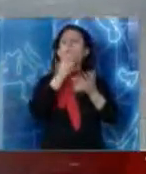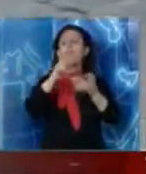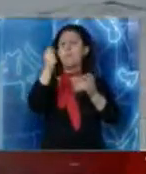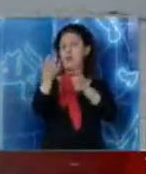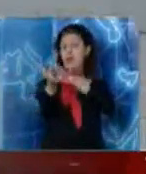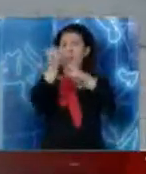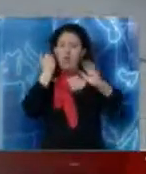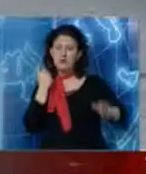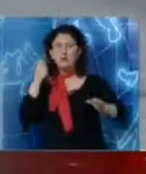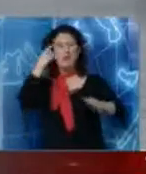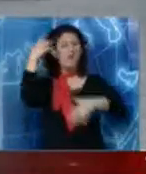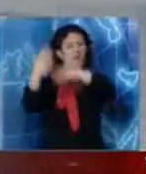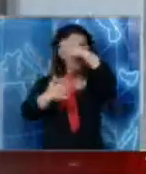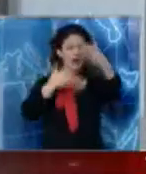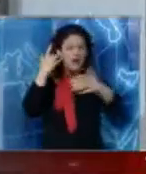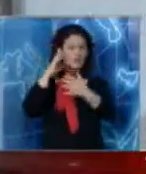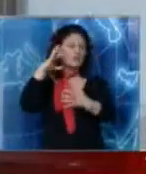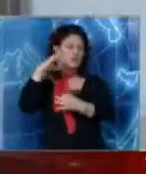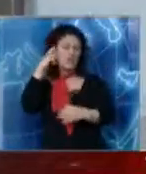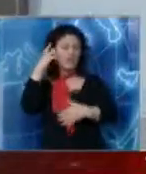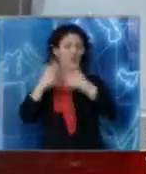ve büfecinin kafasını karıştırmayı başardı.